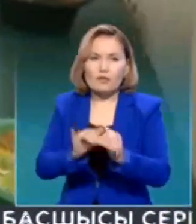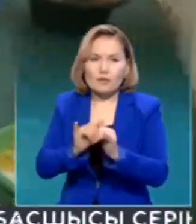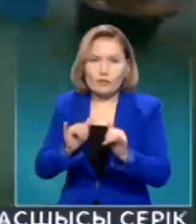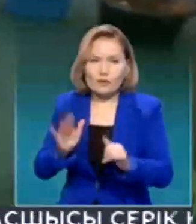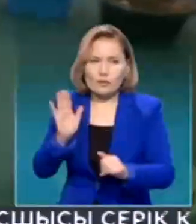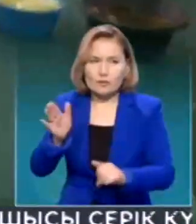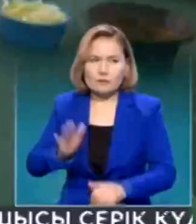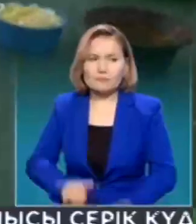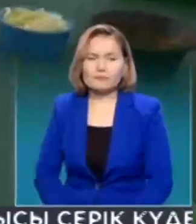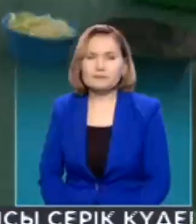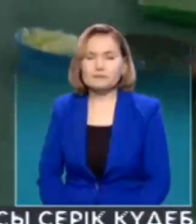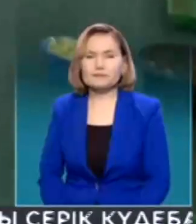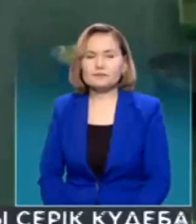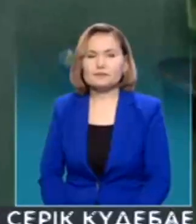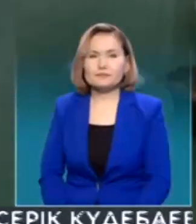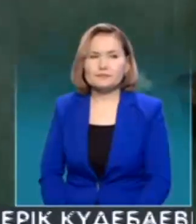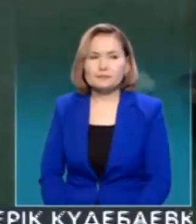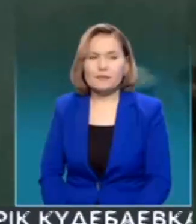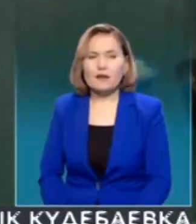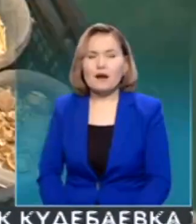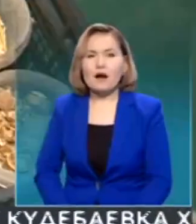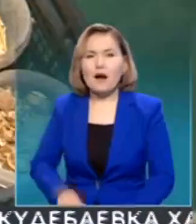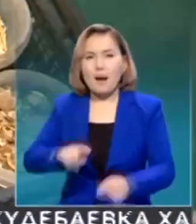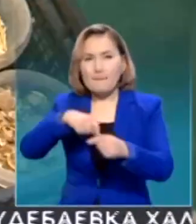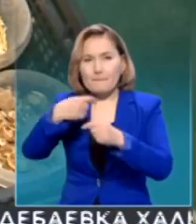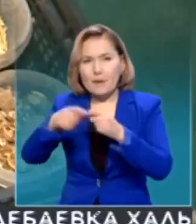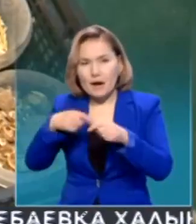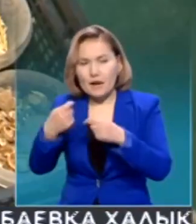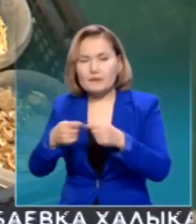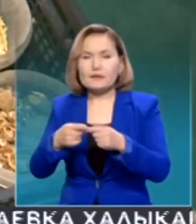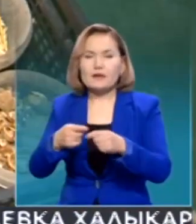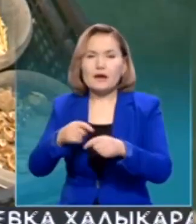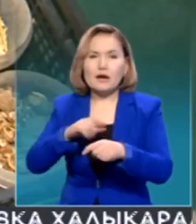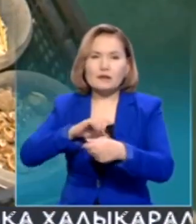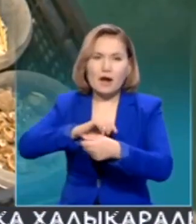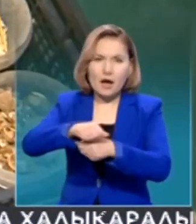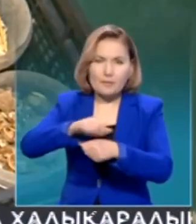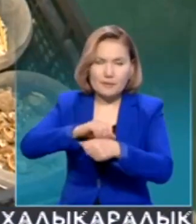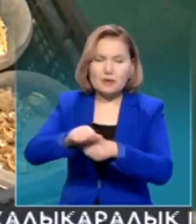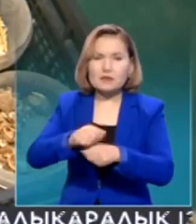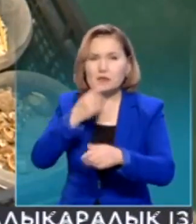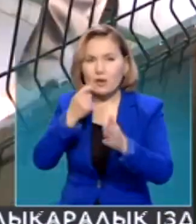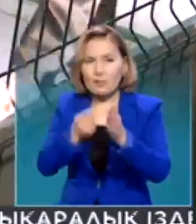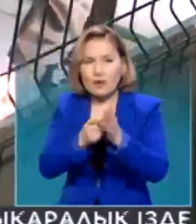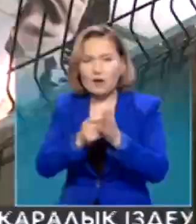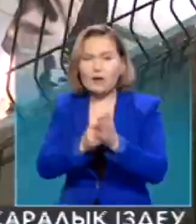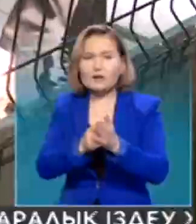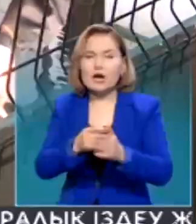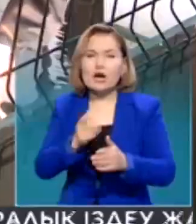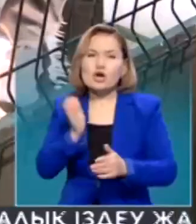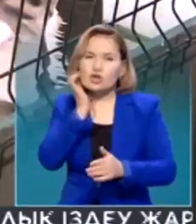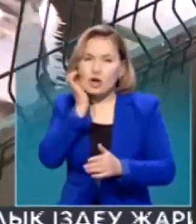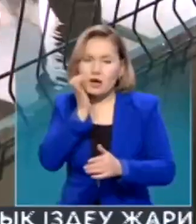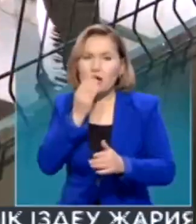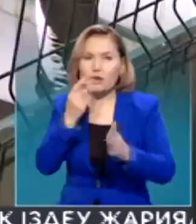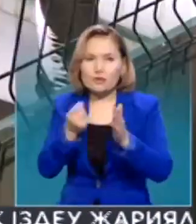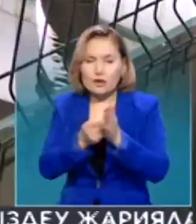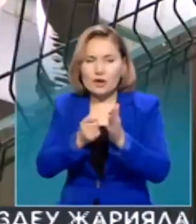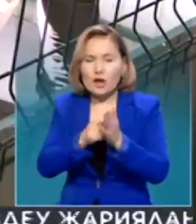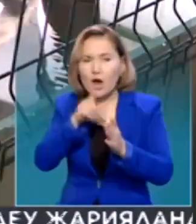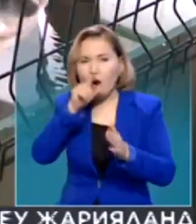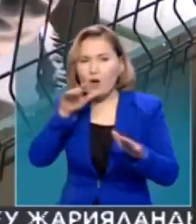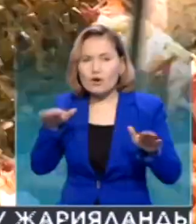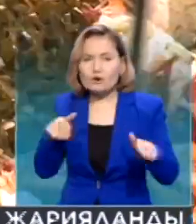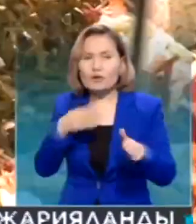аяқтандырады. Рыбшық, күріш, банан, апельсин, изюм бар, грецкий орех бар. Құстардың тәбеті жақсы,